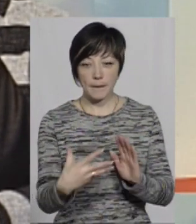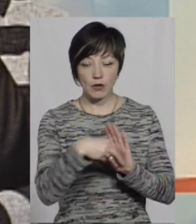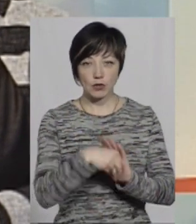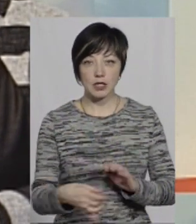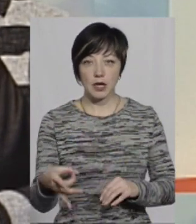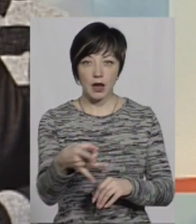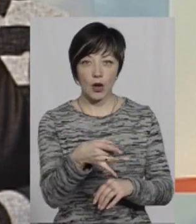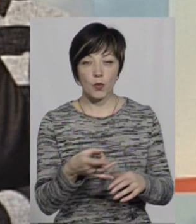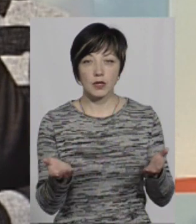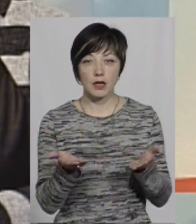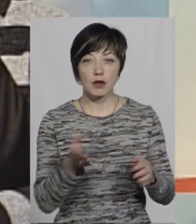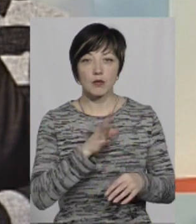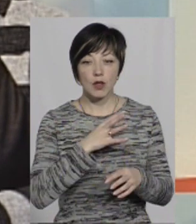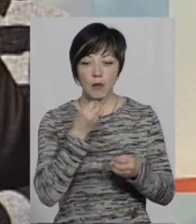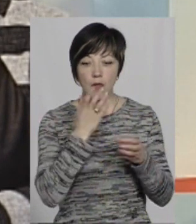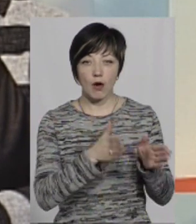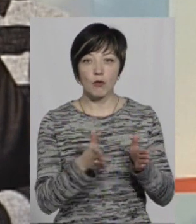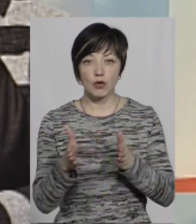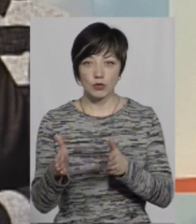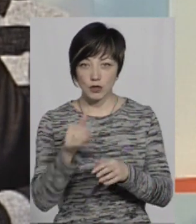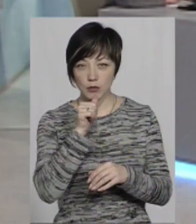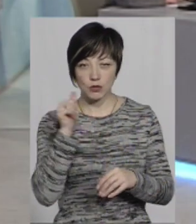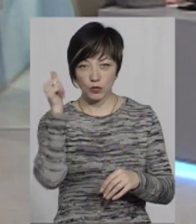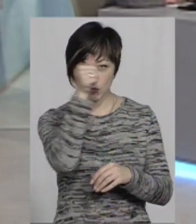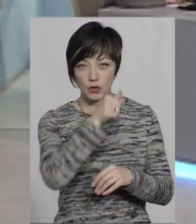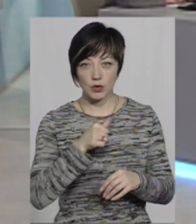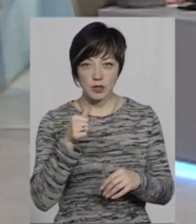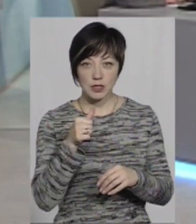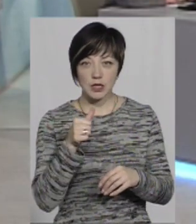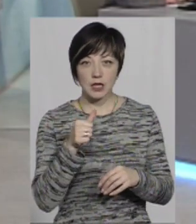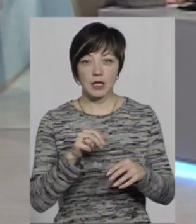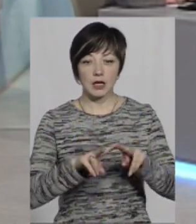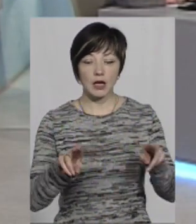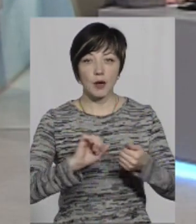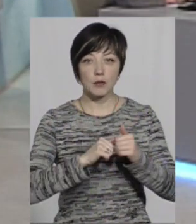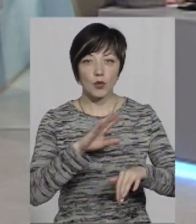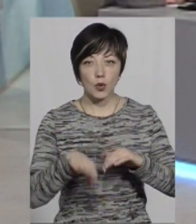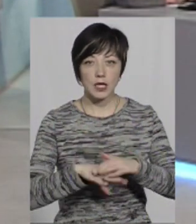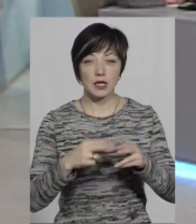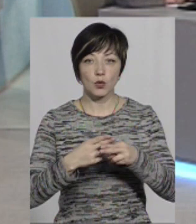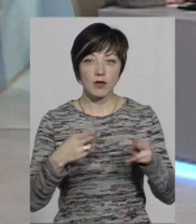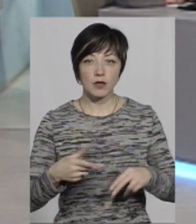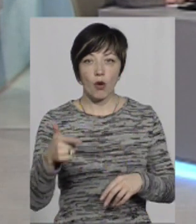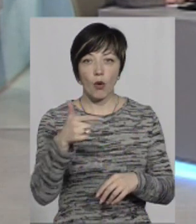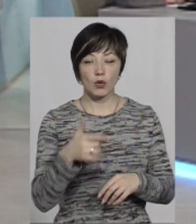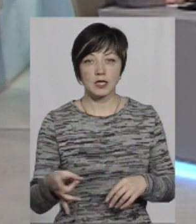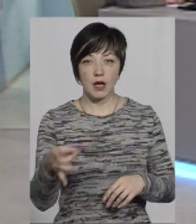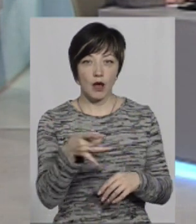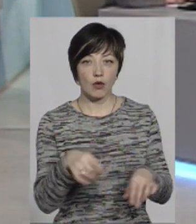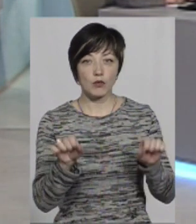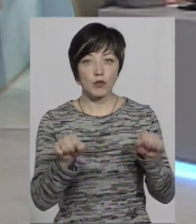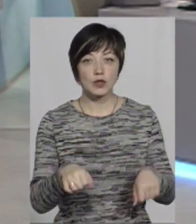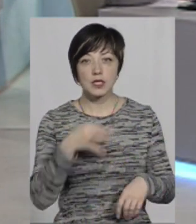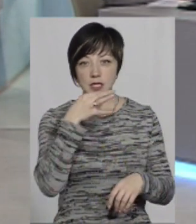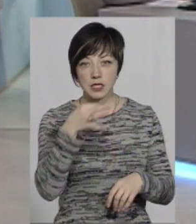підключилися ті райони, які були благополучні в минулому році. Це які? Це такі, як Кам'янець-Подільський, Дунаєвецький, Городоцькі райони. Вони,